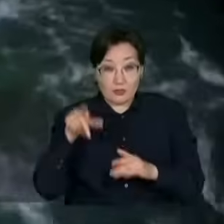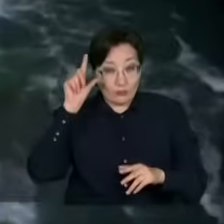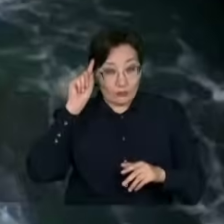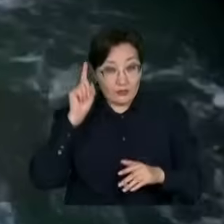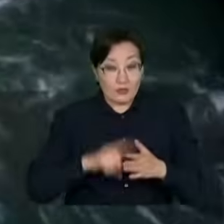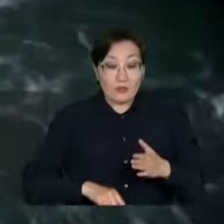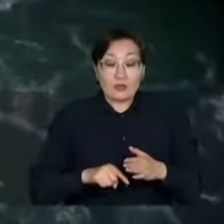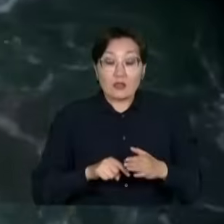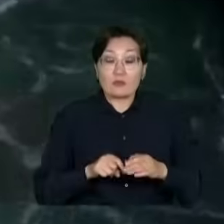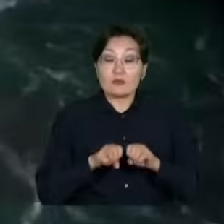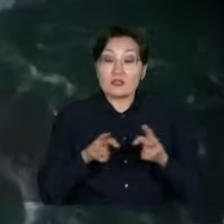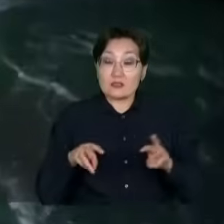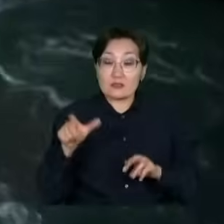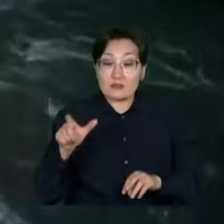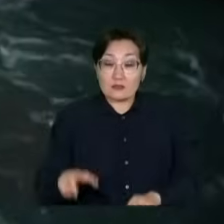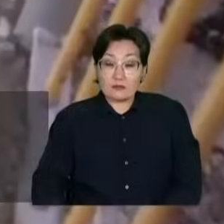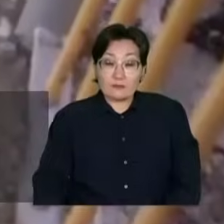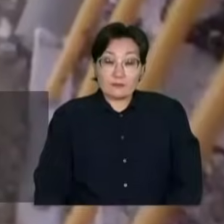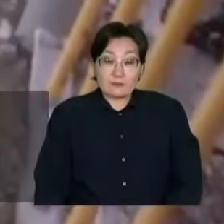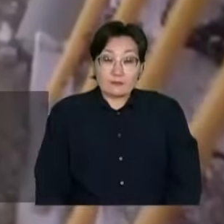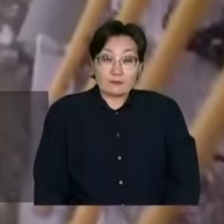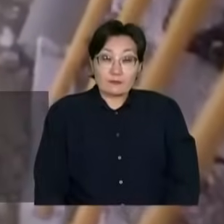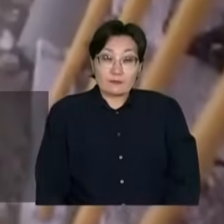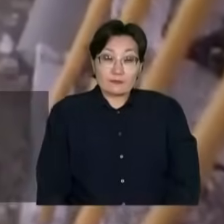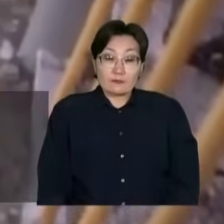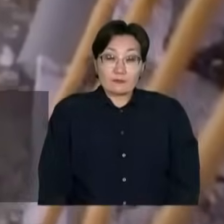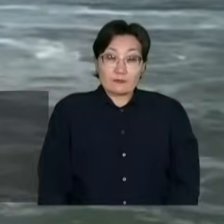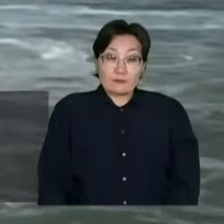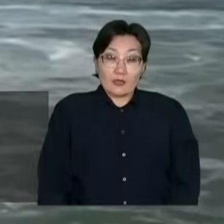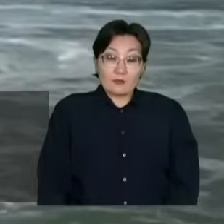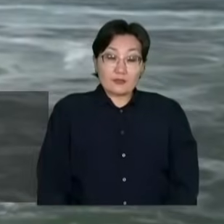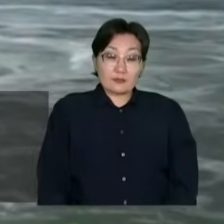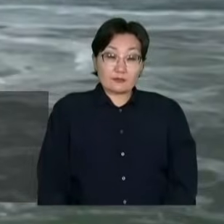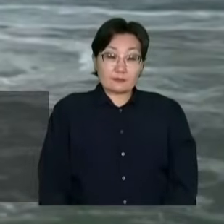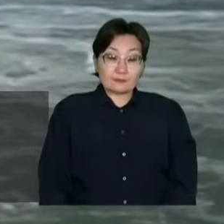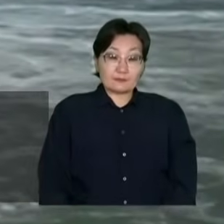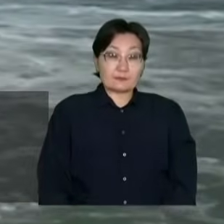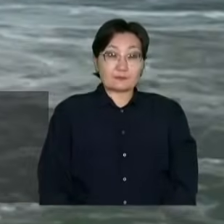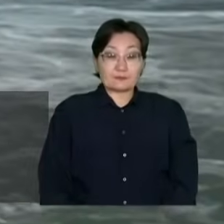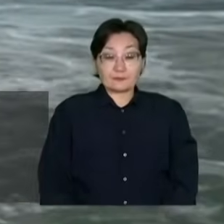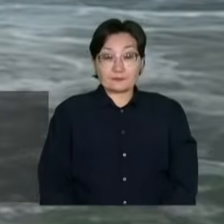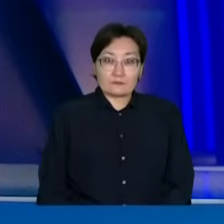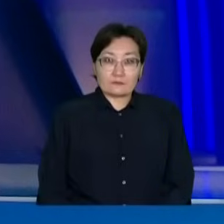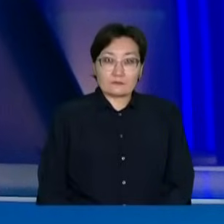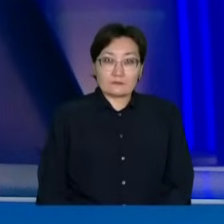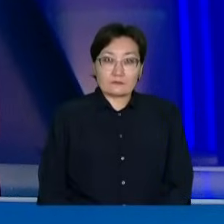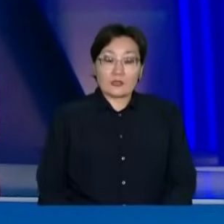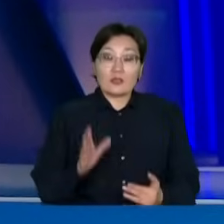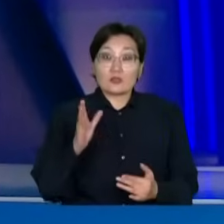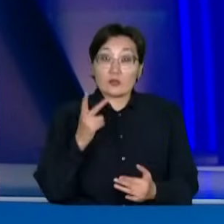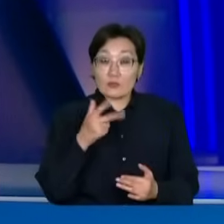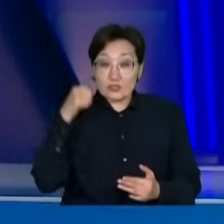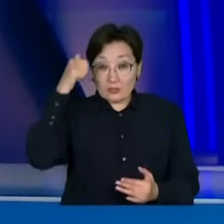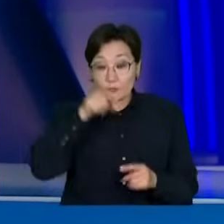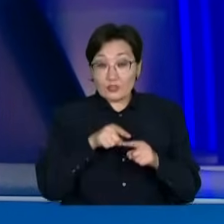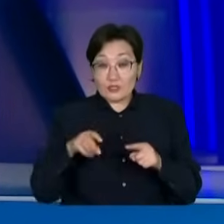сендірді сала министрі. Қабжат Мұхамеджан, Нұрлан Өтегенов, Тастан Темірбекұлы, Алматы телеарнасы, Астана. Алдағы 3